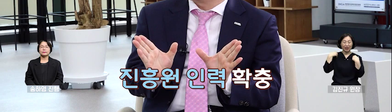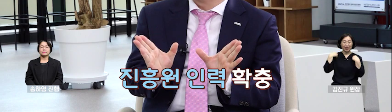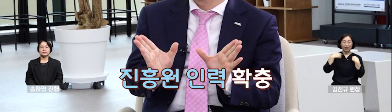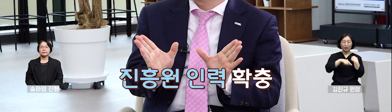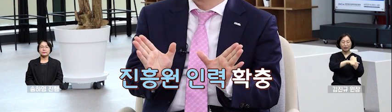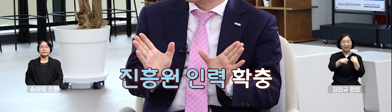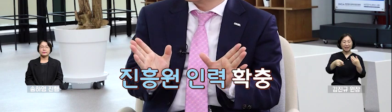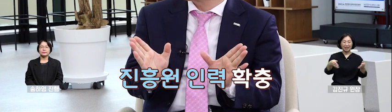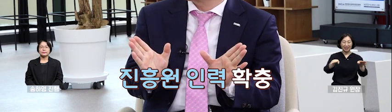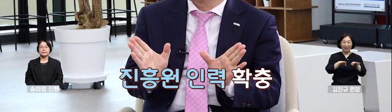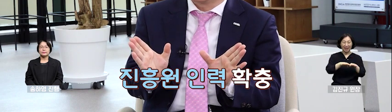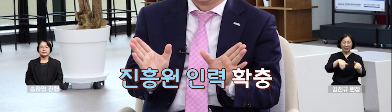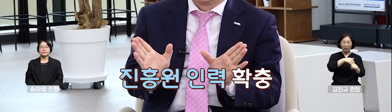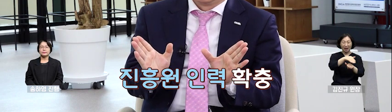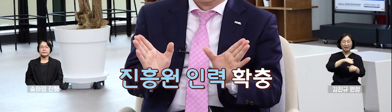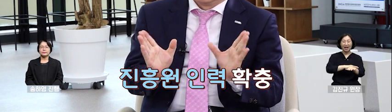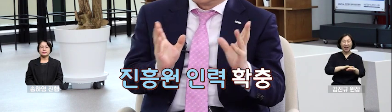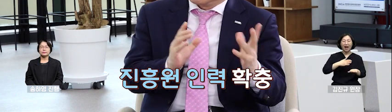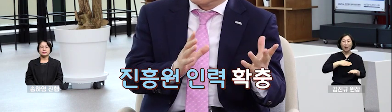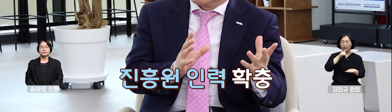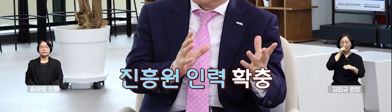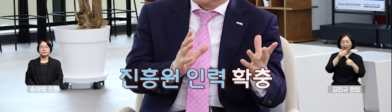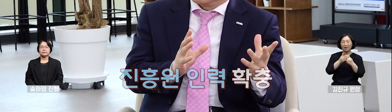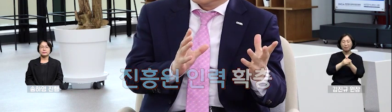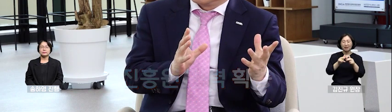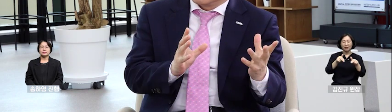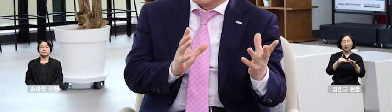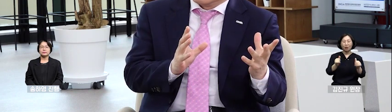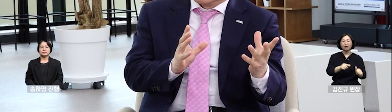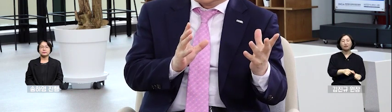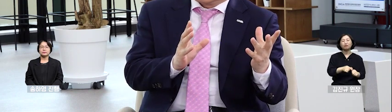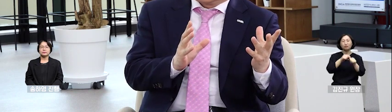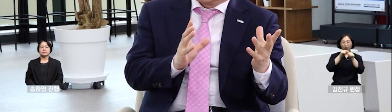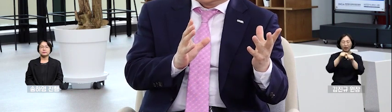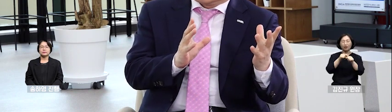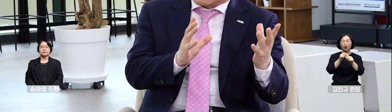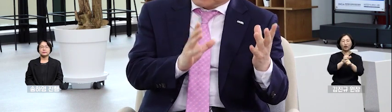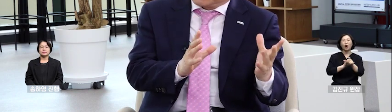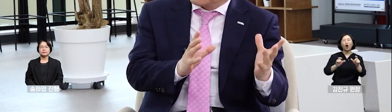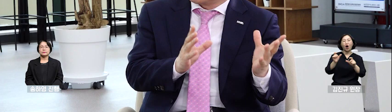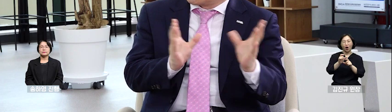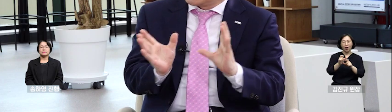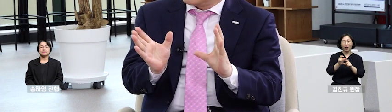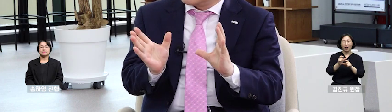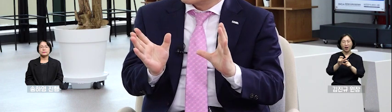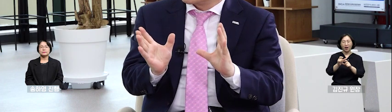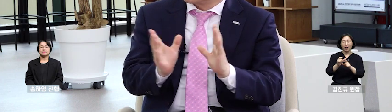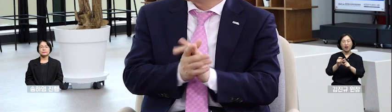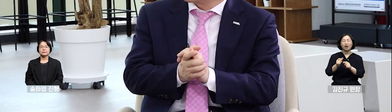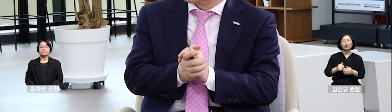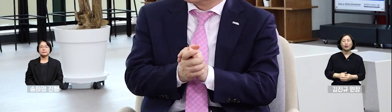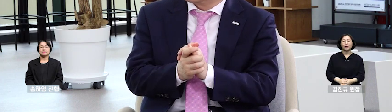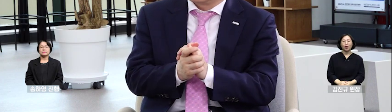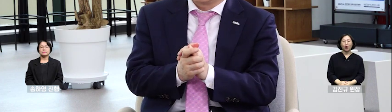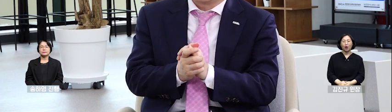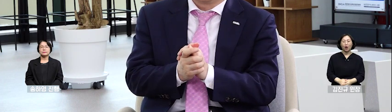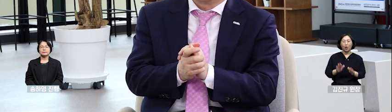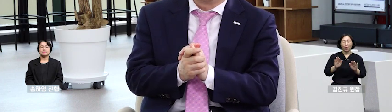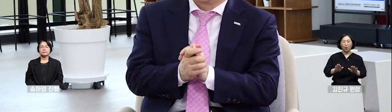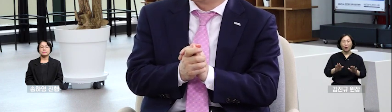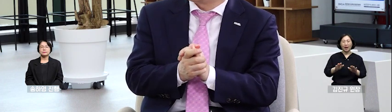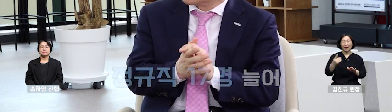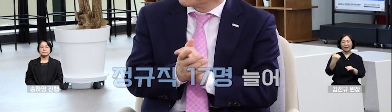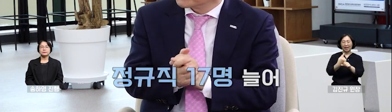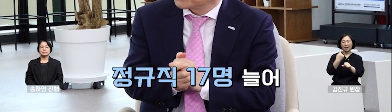부분에 대해서 협조를 많이 해주셨구요 지금 그 하고 올해 저희 정규직 만 그